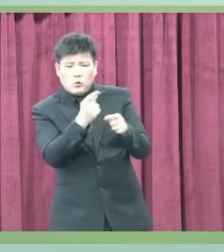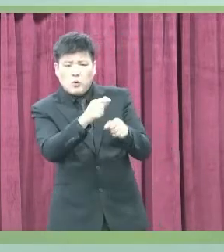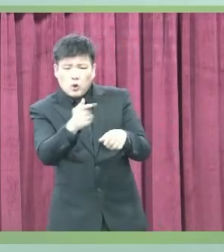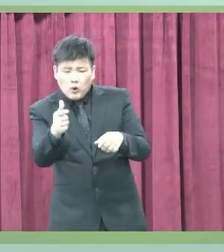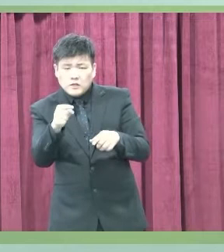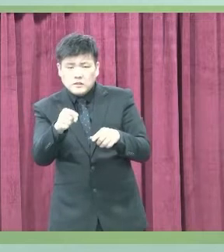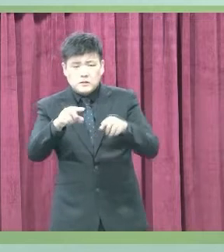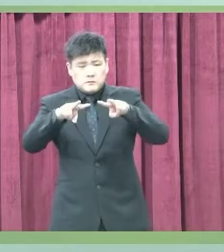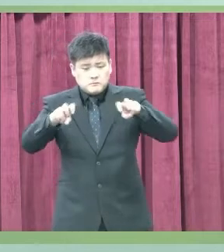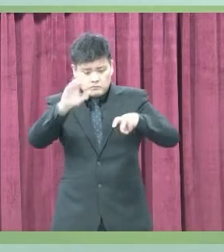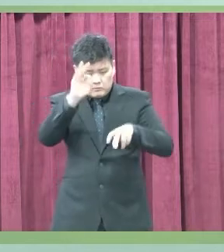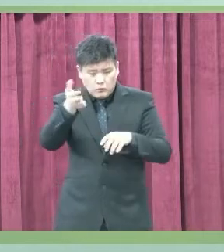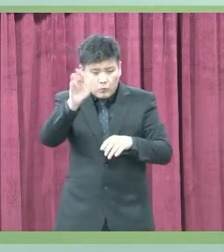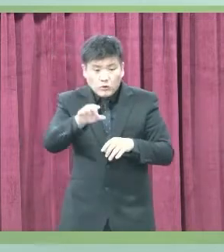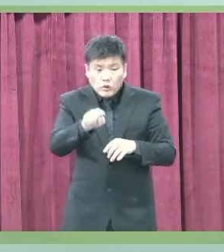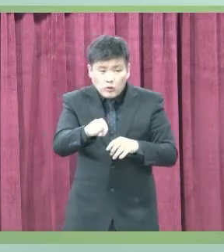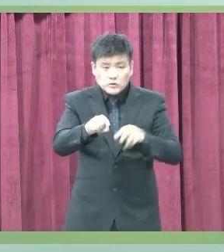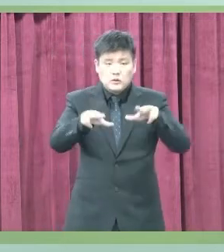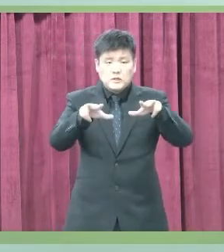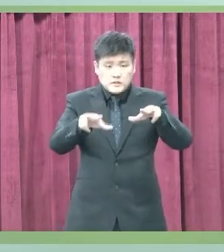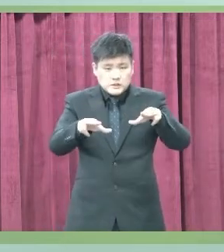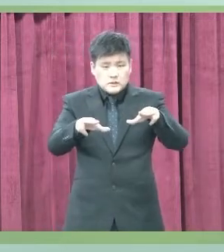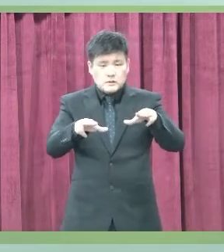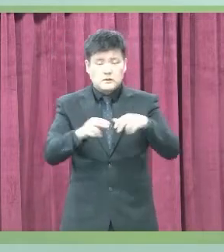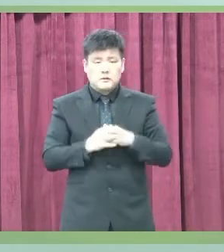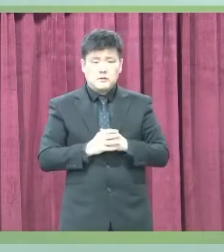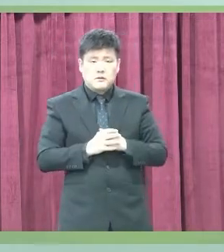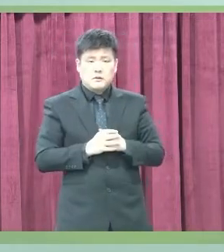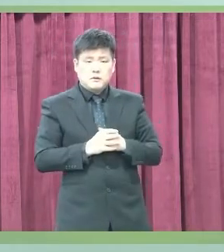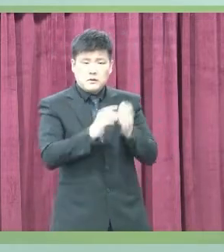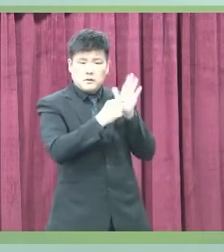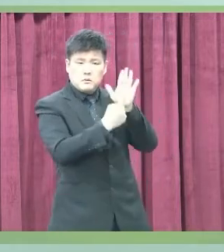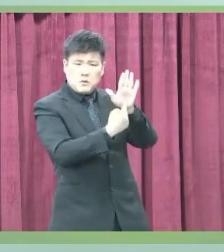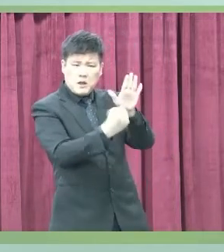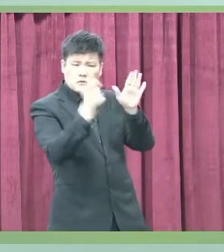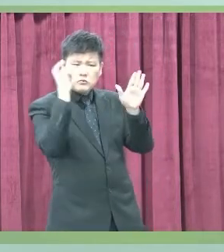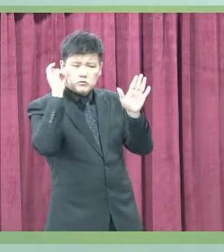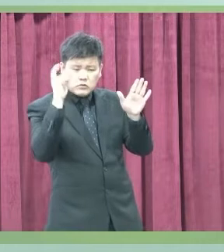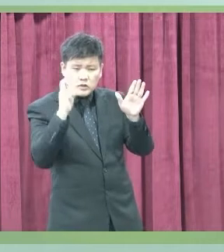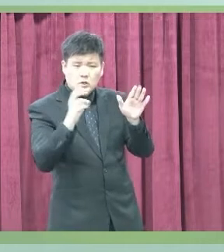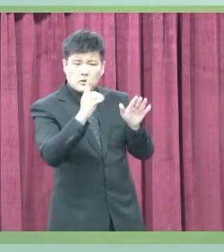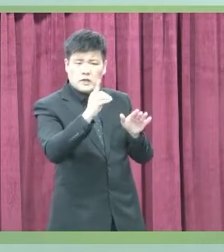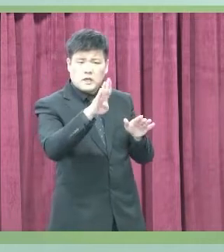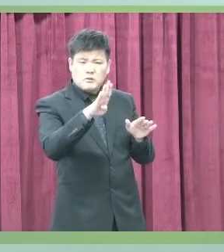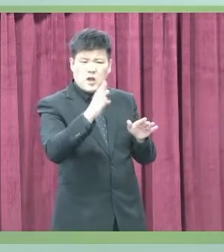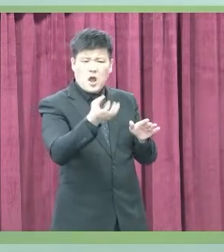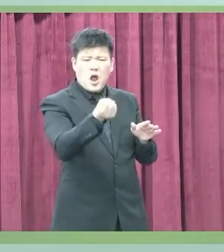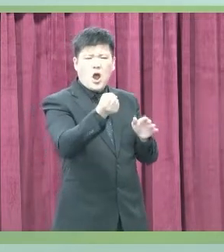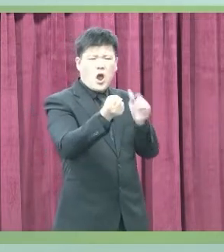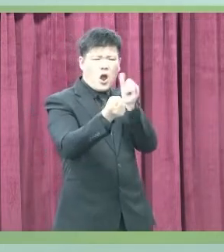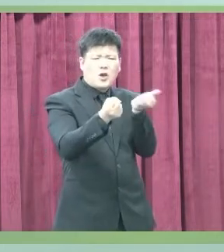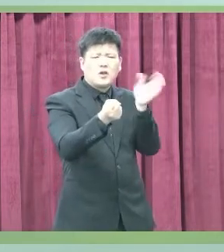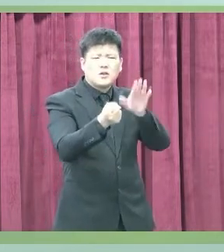산출하고 있는데 여기서 지금 산출 예정인 것이 지금 우리가 데이터는 있는데 지금 인력